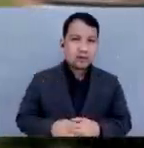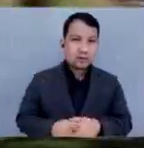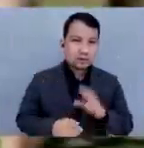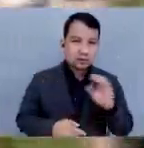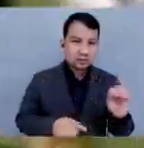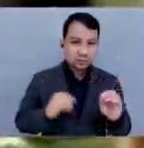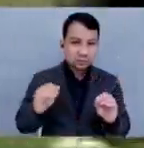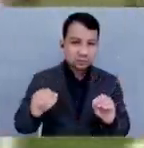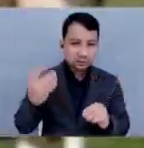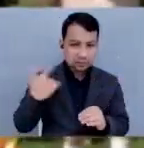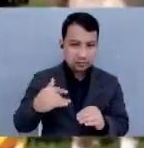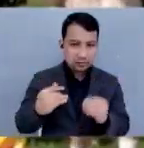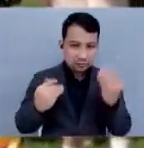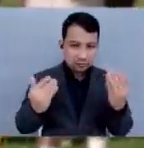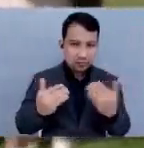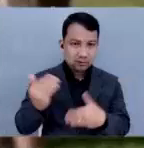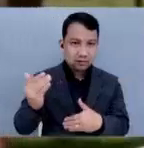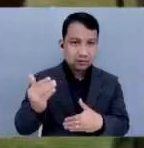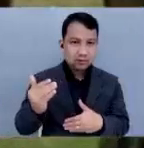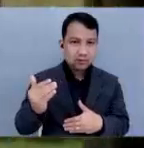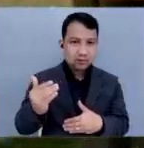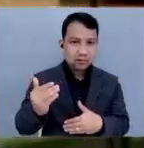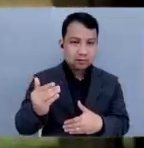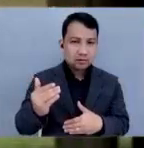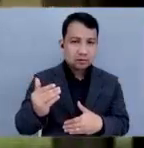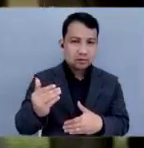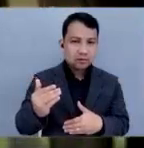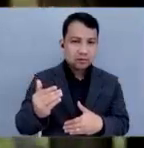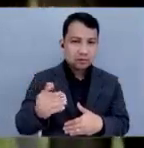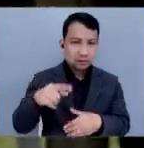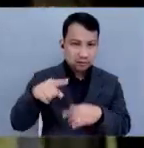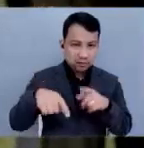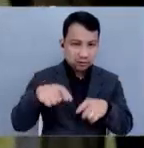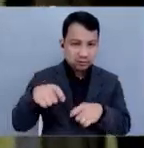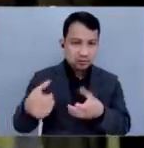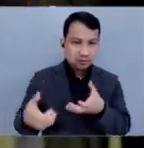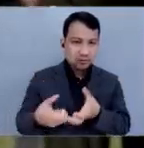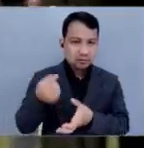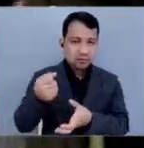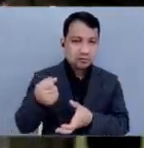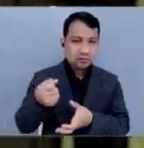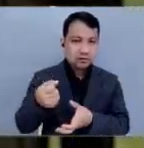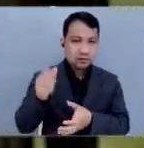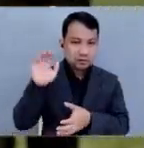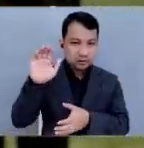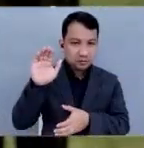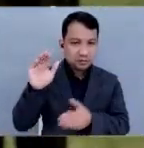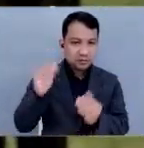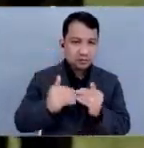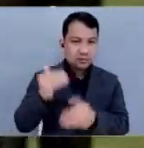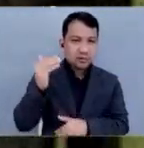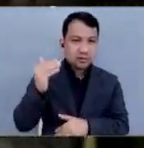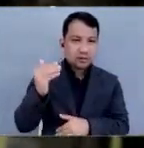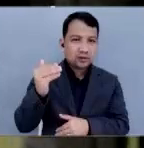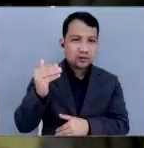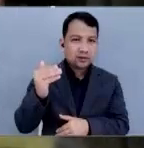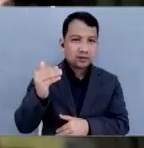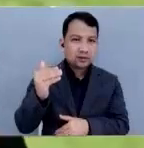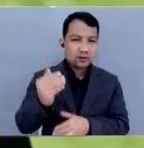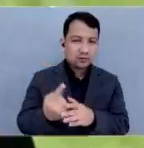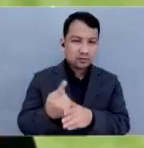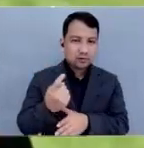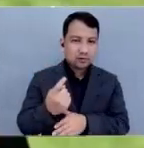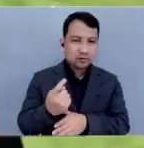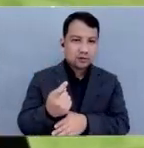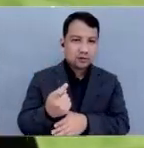ang mga kalahok para amuin ang mga uod. May mga nangalampag para lumabas sila sa lupa. Worm